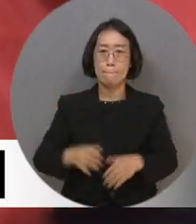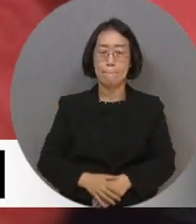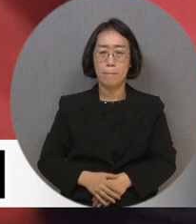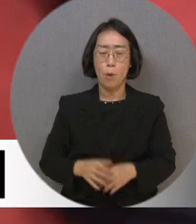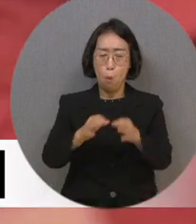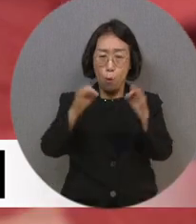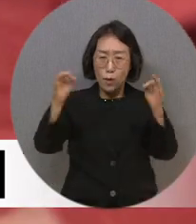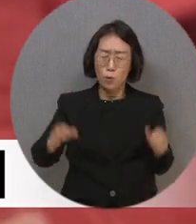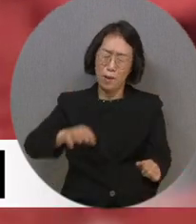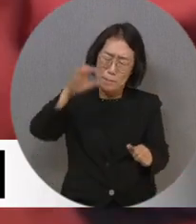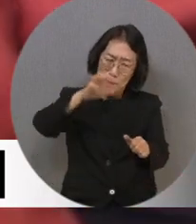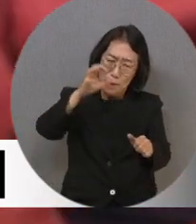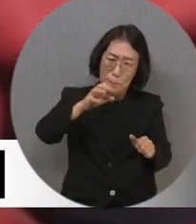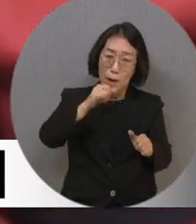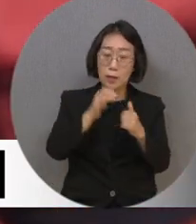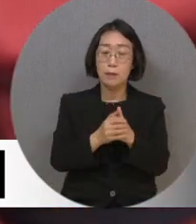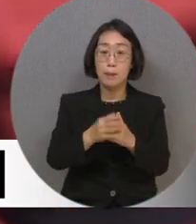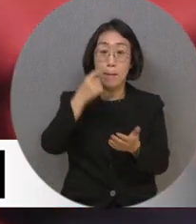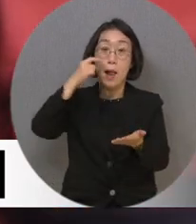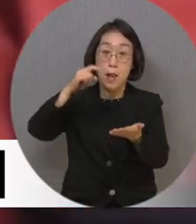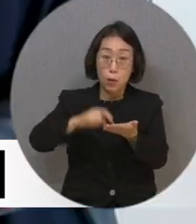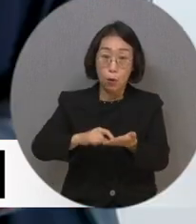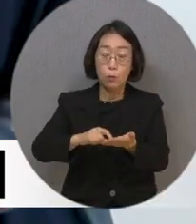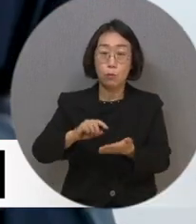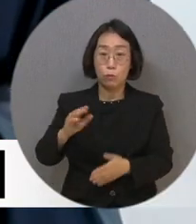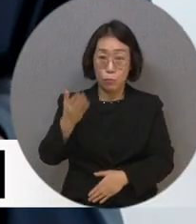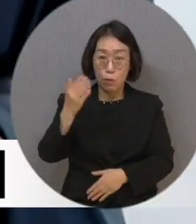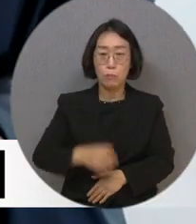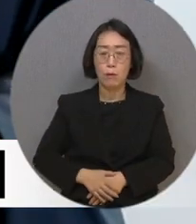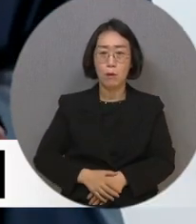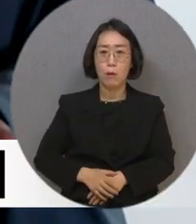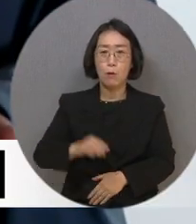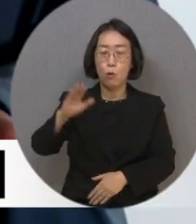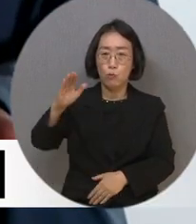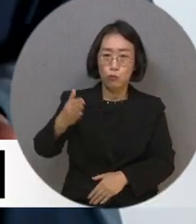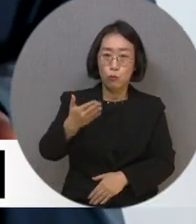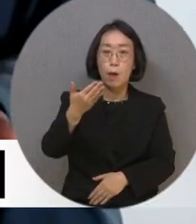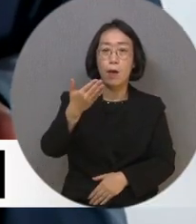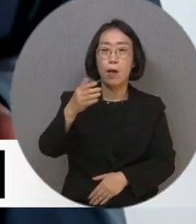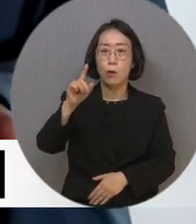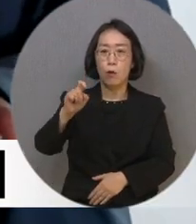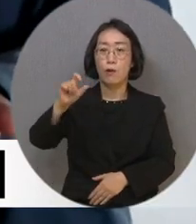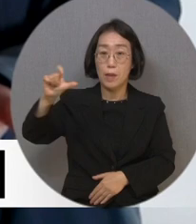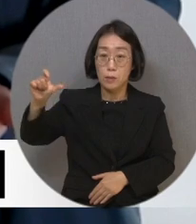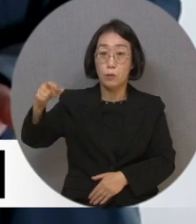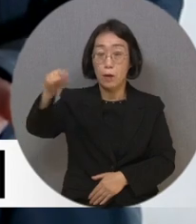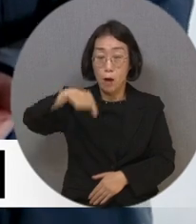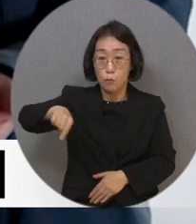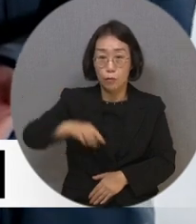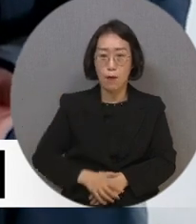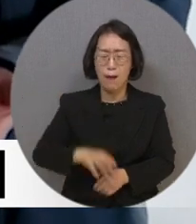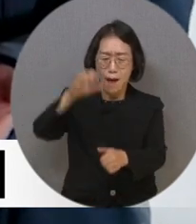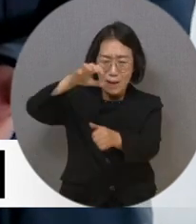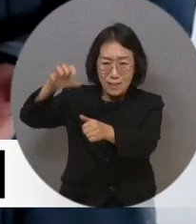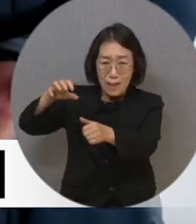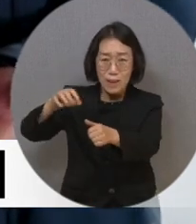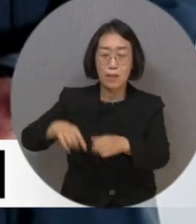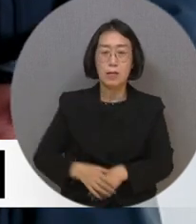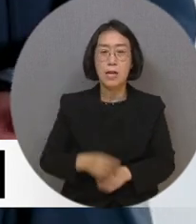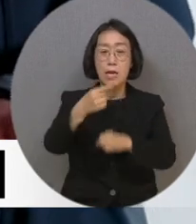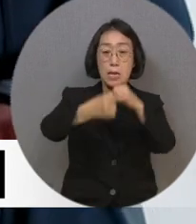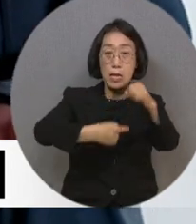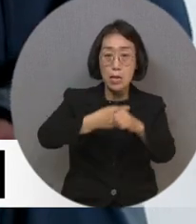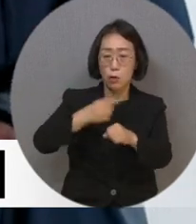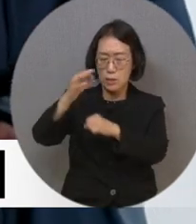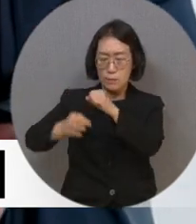장기간 학대가 이루어진 사례도 포착됐는데 총 915 건의 학대 판명 사례 중 학대 기간이 1년에서